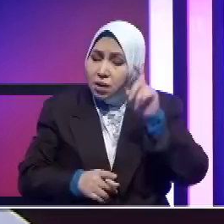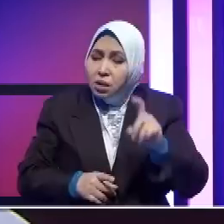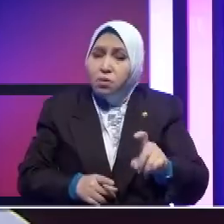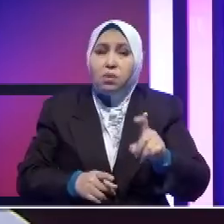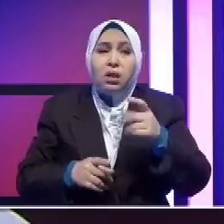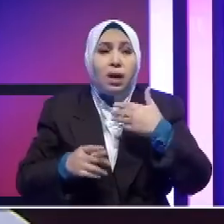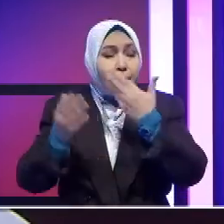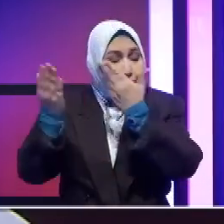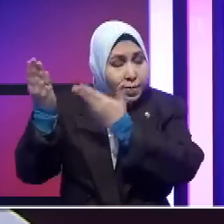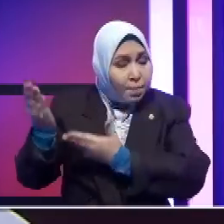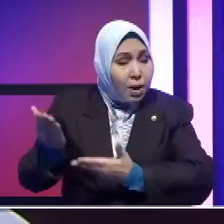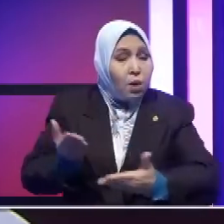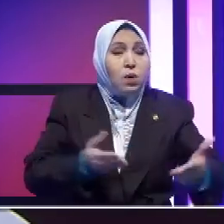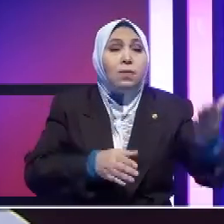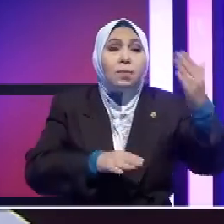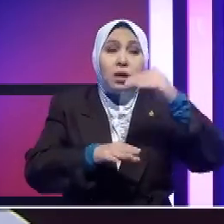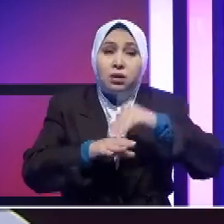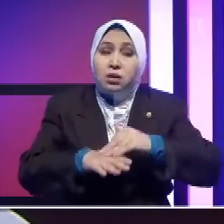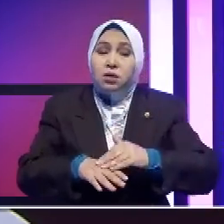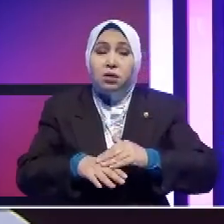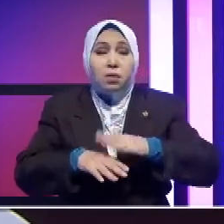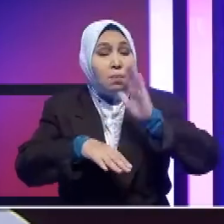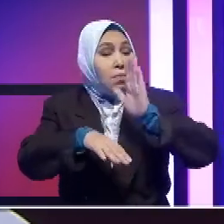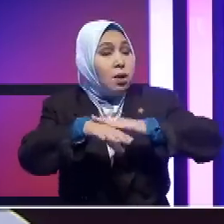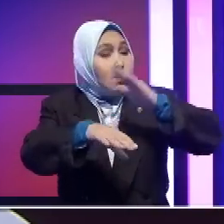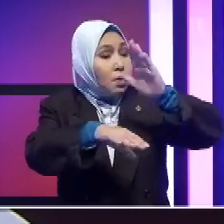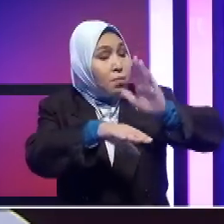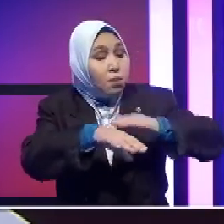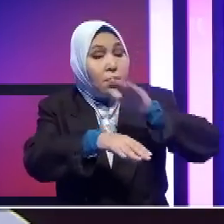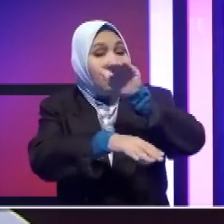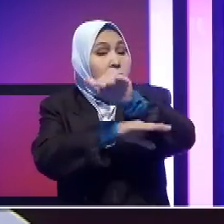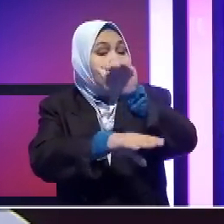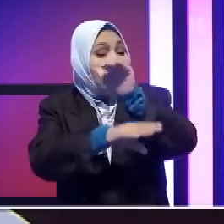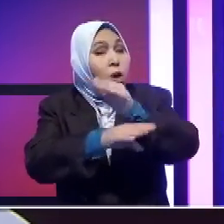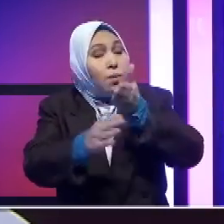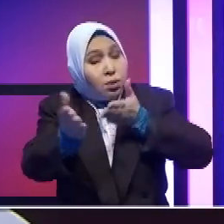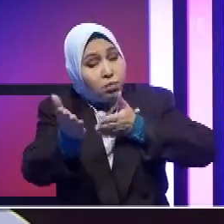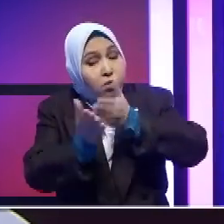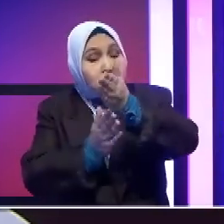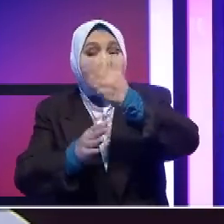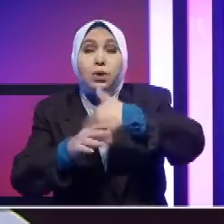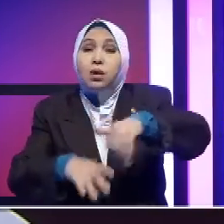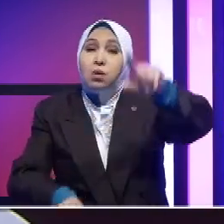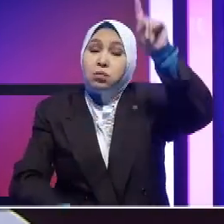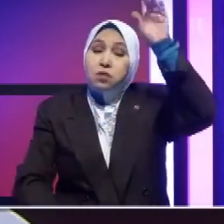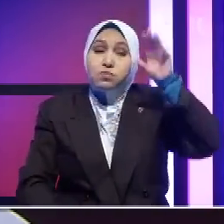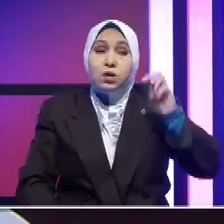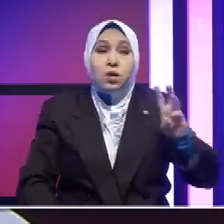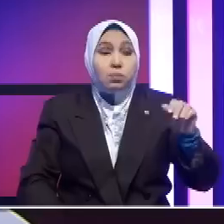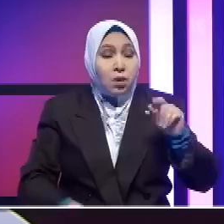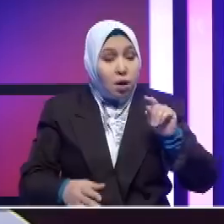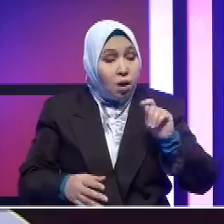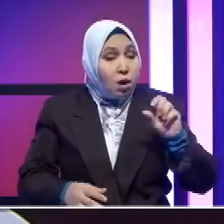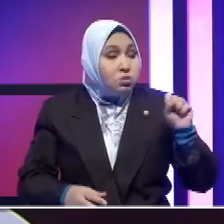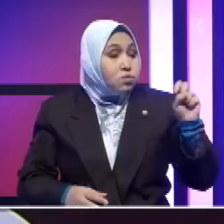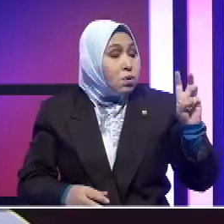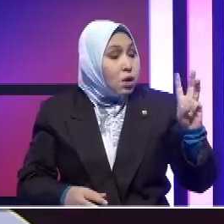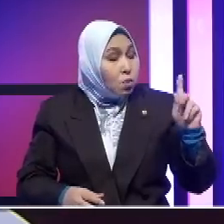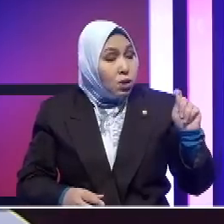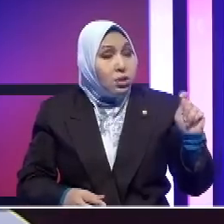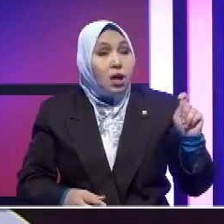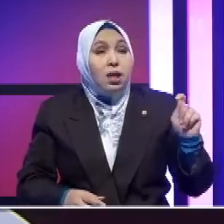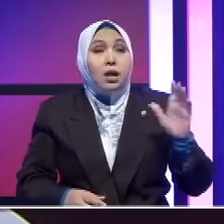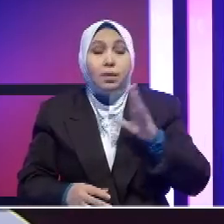perlulah membawa kepada seruan orang ramai menuju pada Allah Subhanahu Wa Taala. Inni udtu bi rabbi